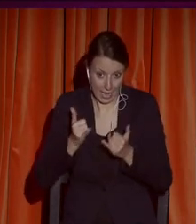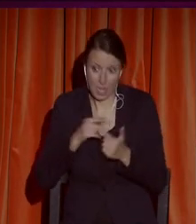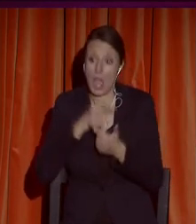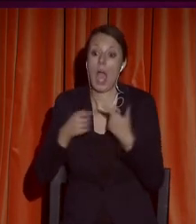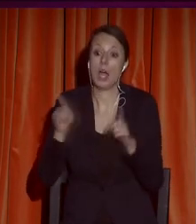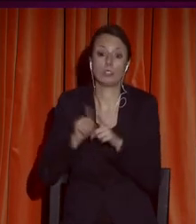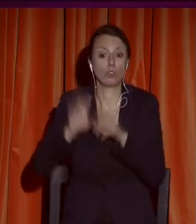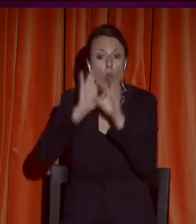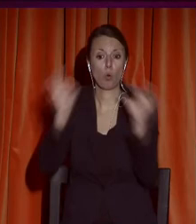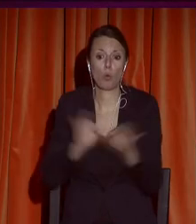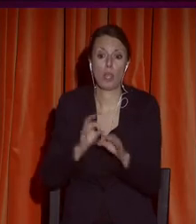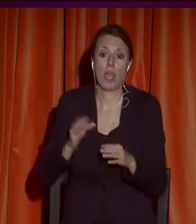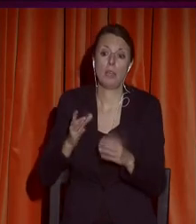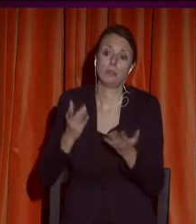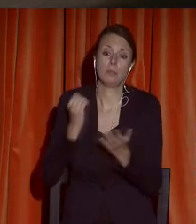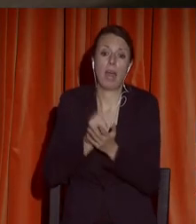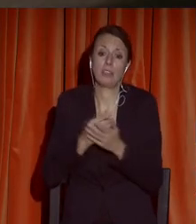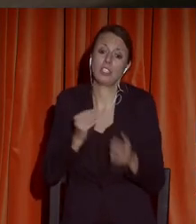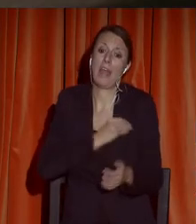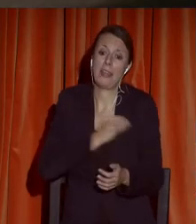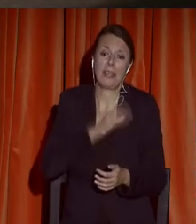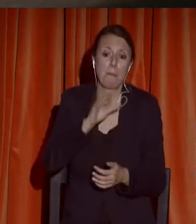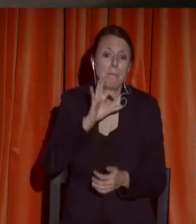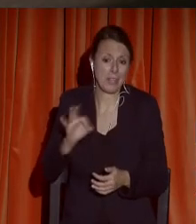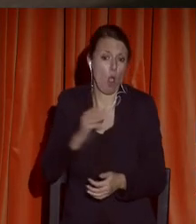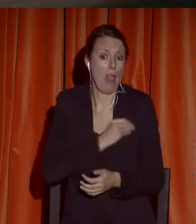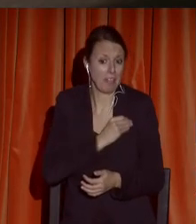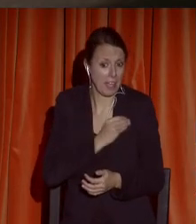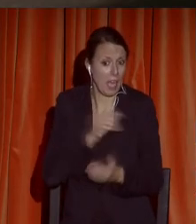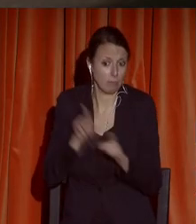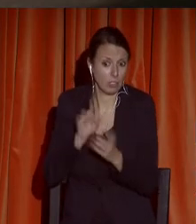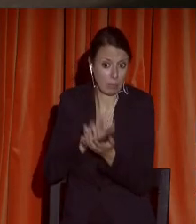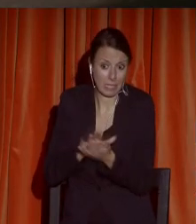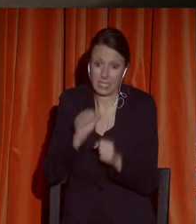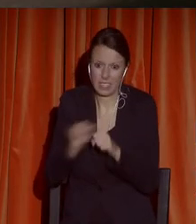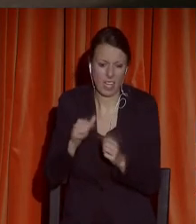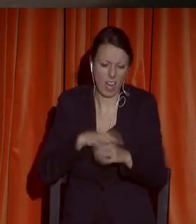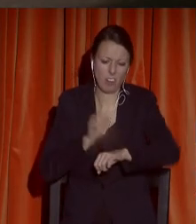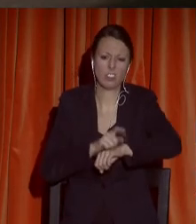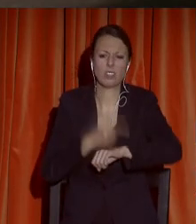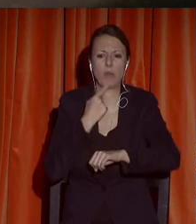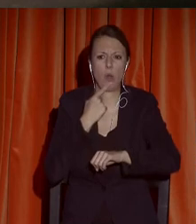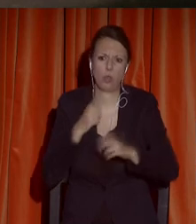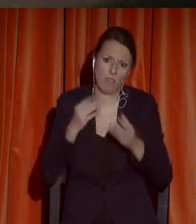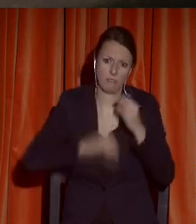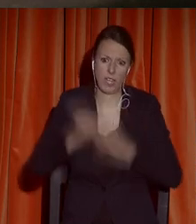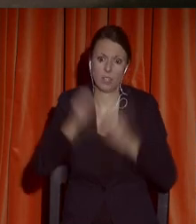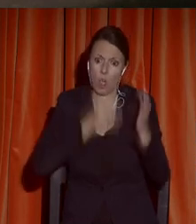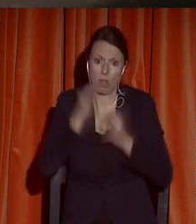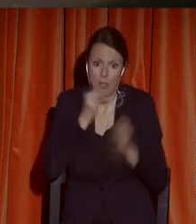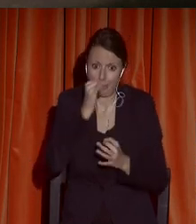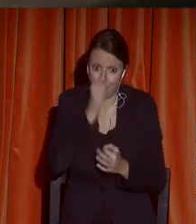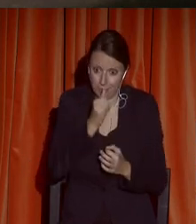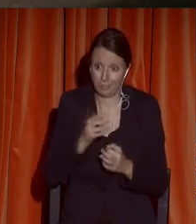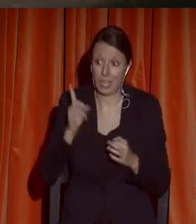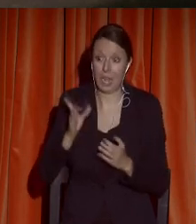kwestii bioetycznych, ale ze względu na brak czasu nie mogę się jakoś o tym szerzej, na ten temat szerzej wypowiedzieć. Natomiast